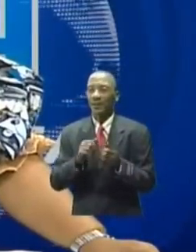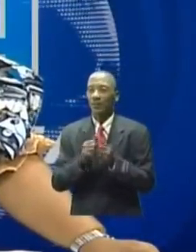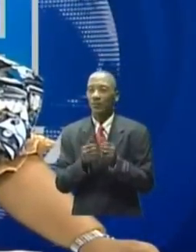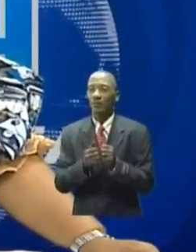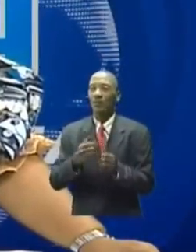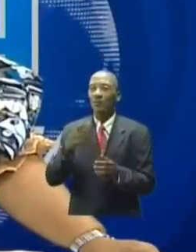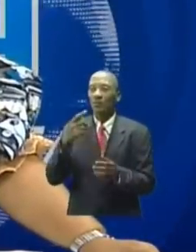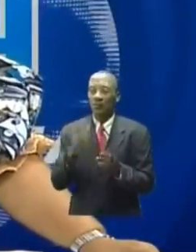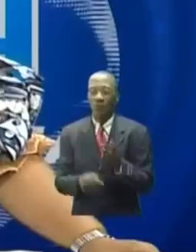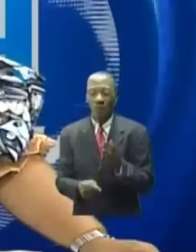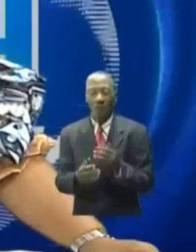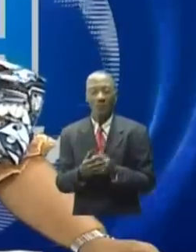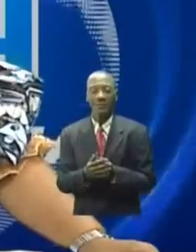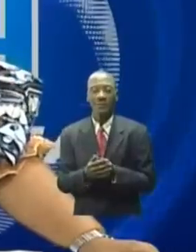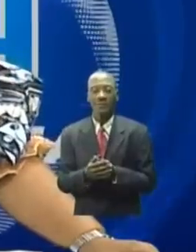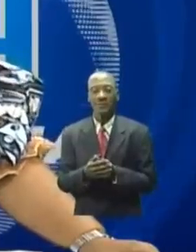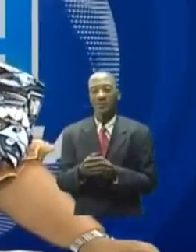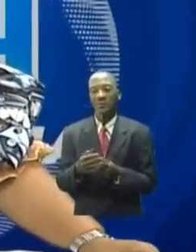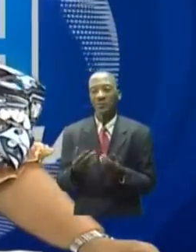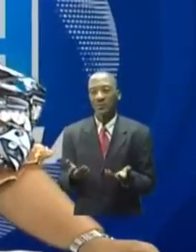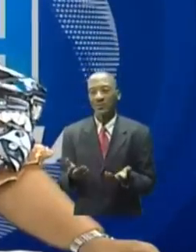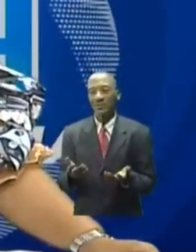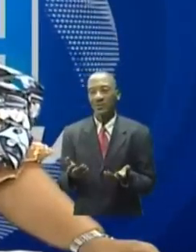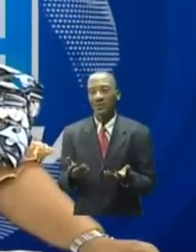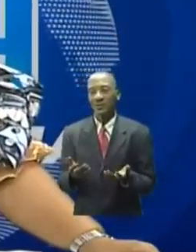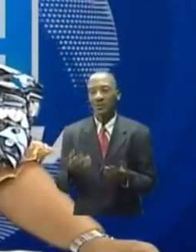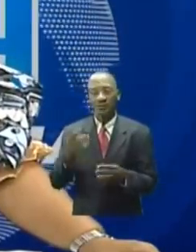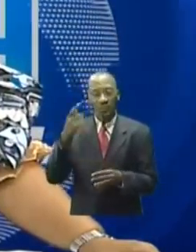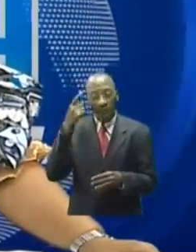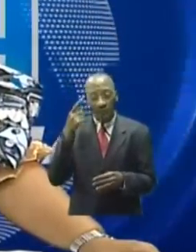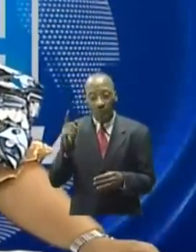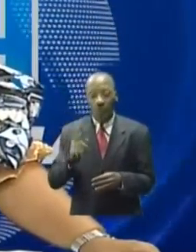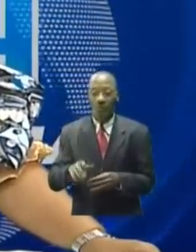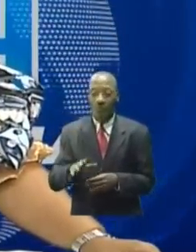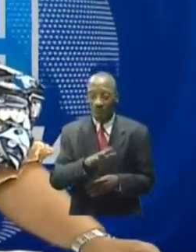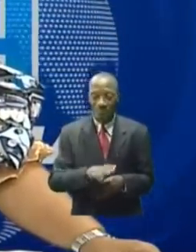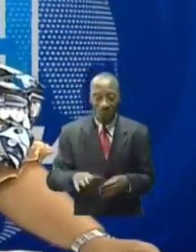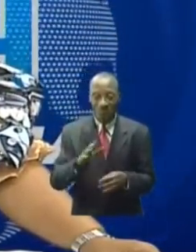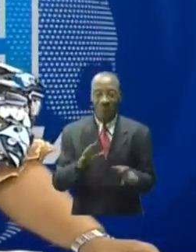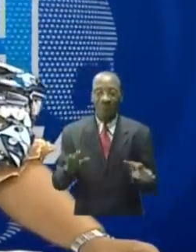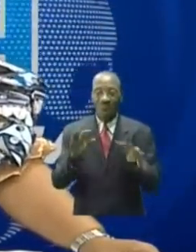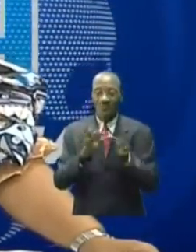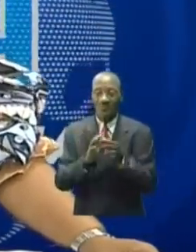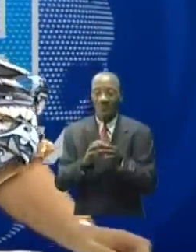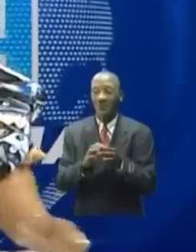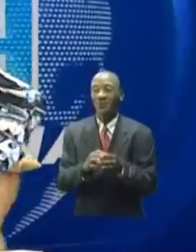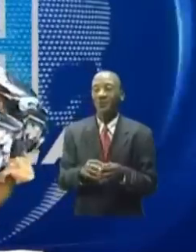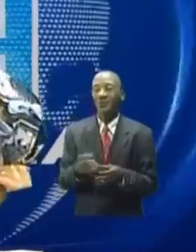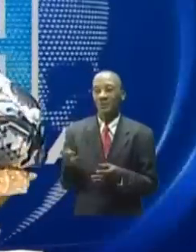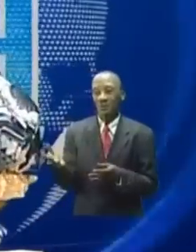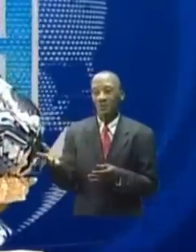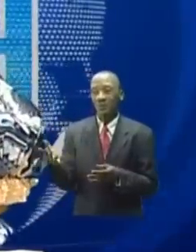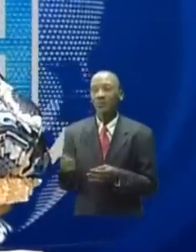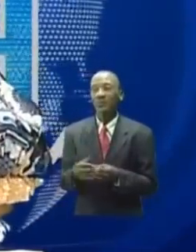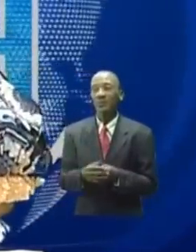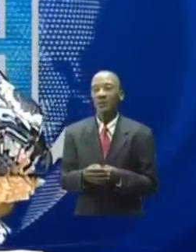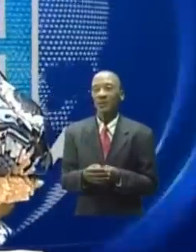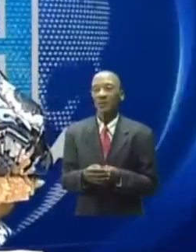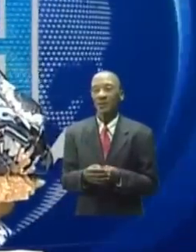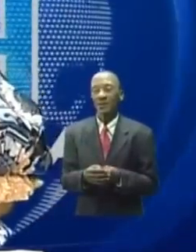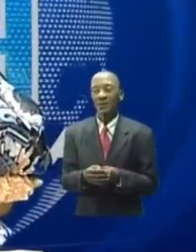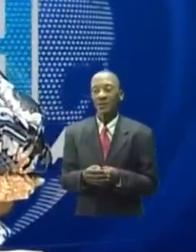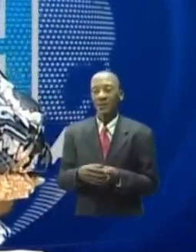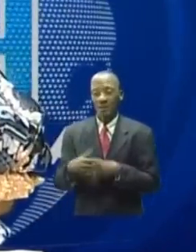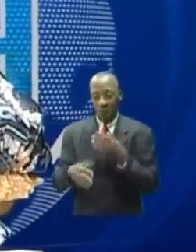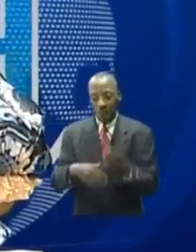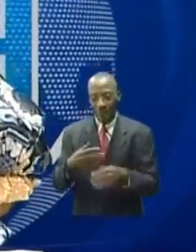des personnes vivant avec handicap et autres personnes vulnérables qui a porté la voix de son pays à ses assises, a démontré les efforts